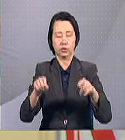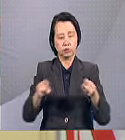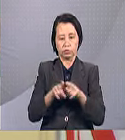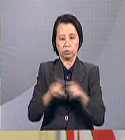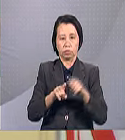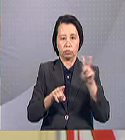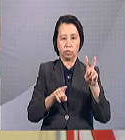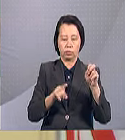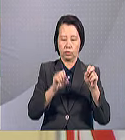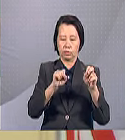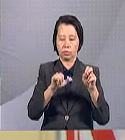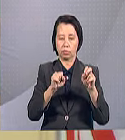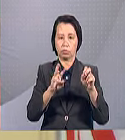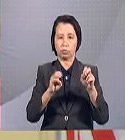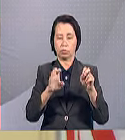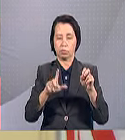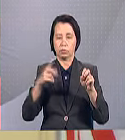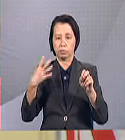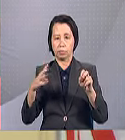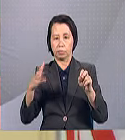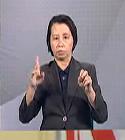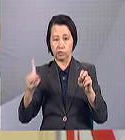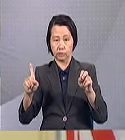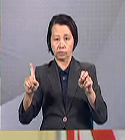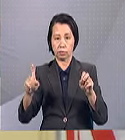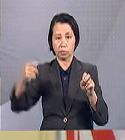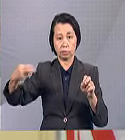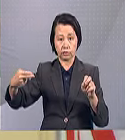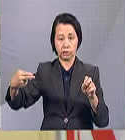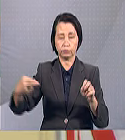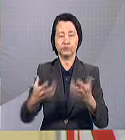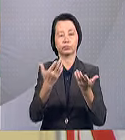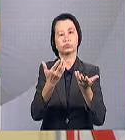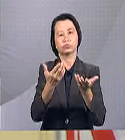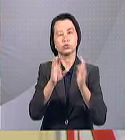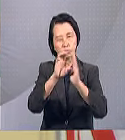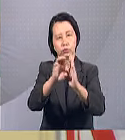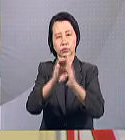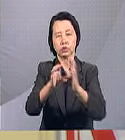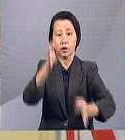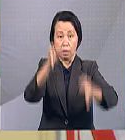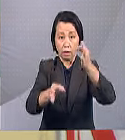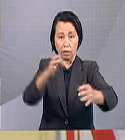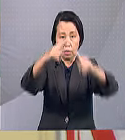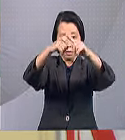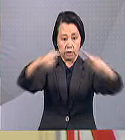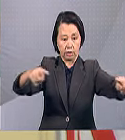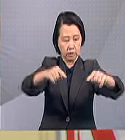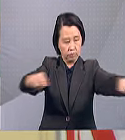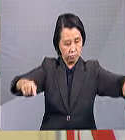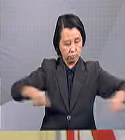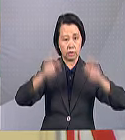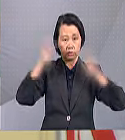bersamaan 20 Syawal 1441 Hijrah. Sebagai contoh, jika sebuah dewan solat